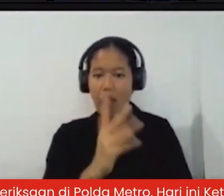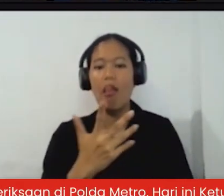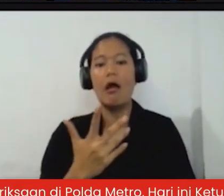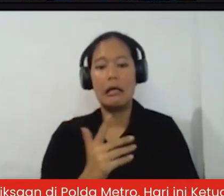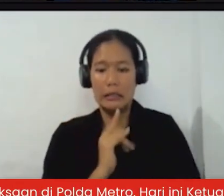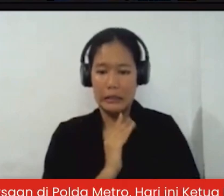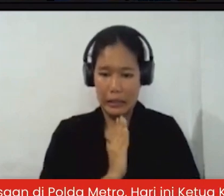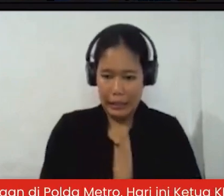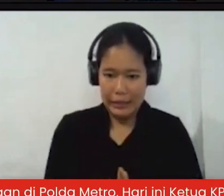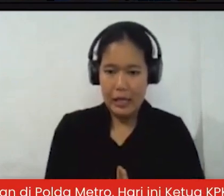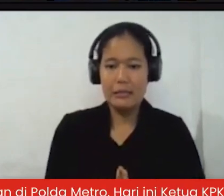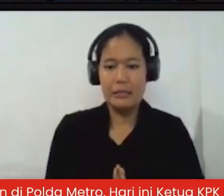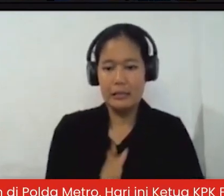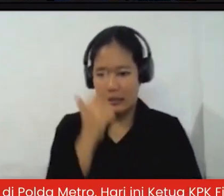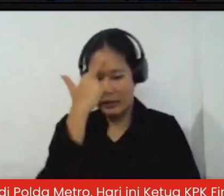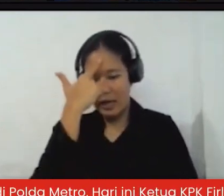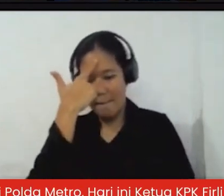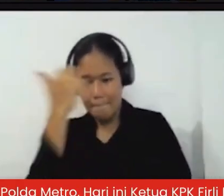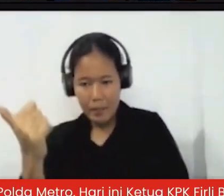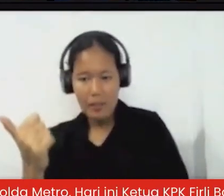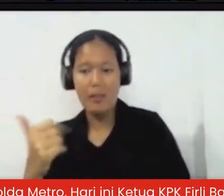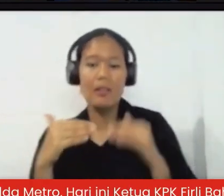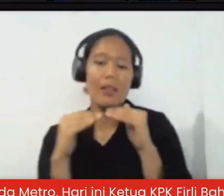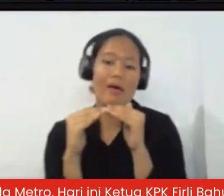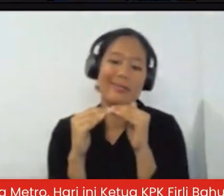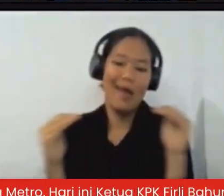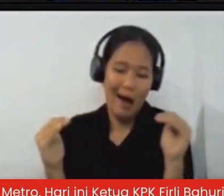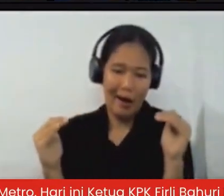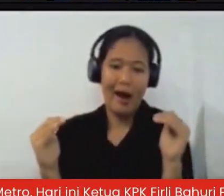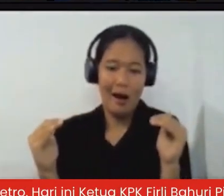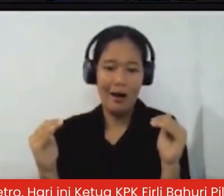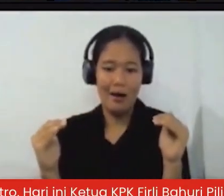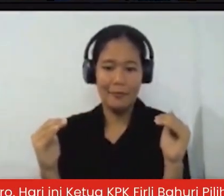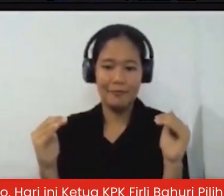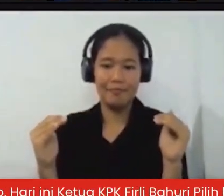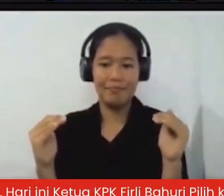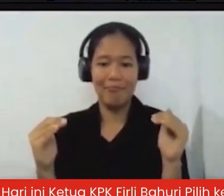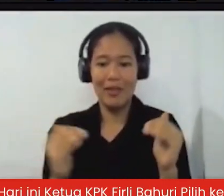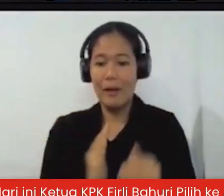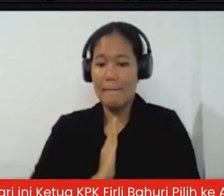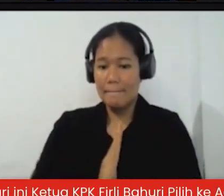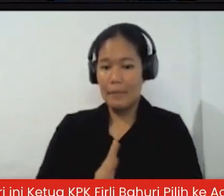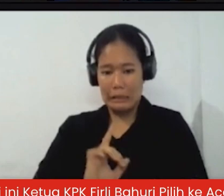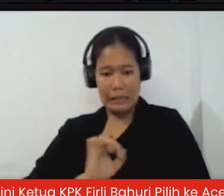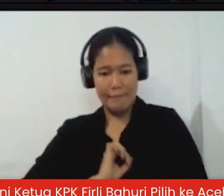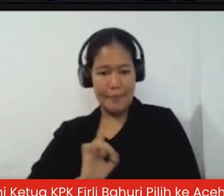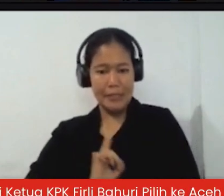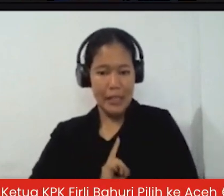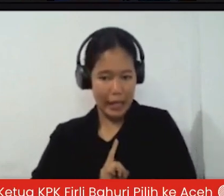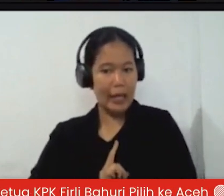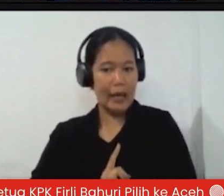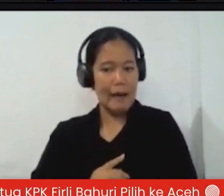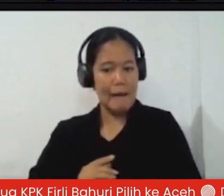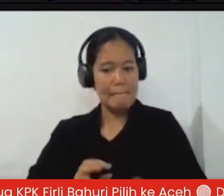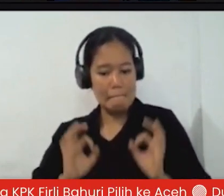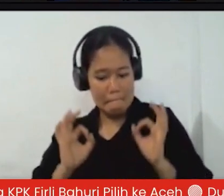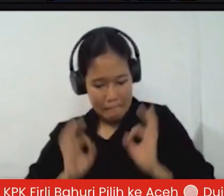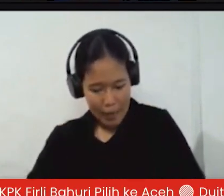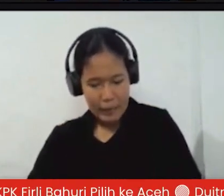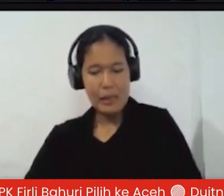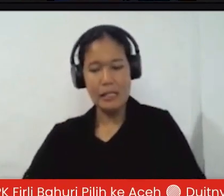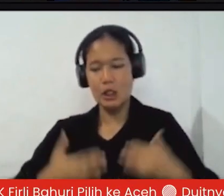integritas prinsip kecakapan dan kesetaraan prinsip independensi dan prinsip